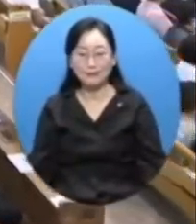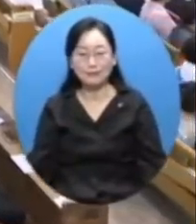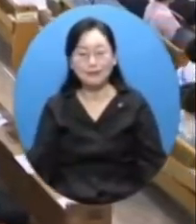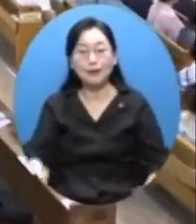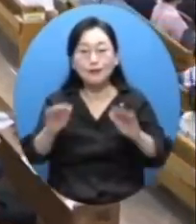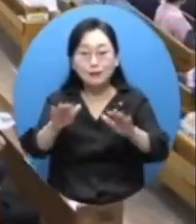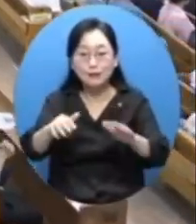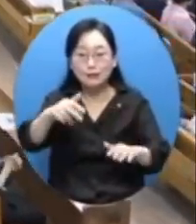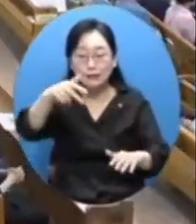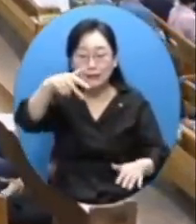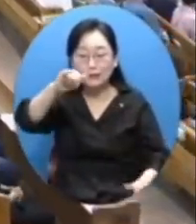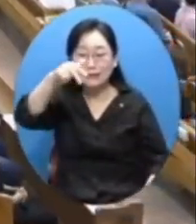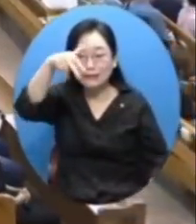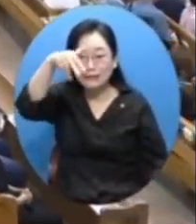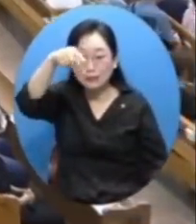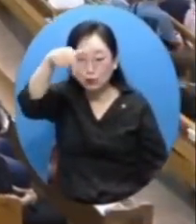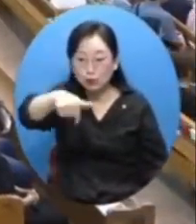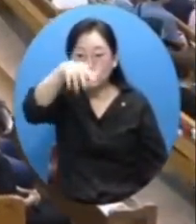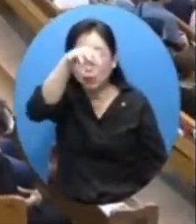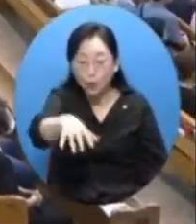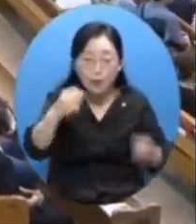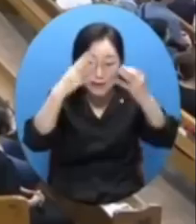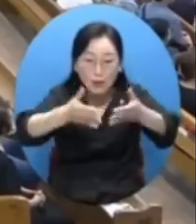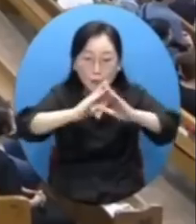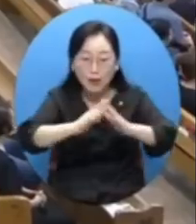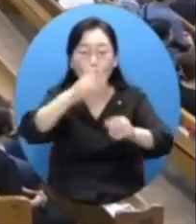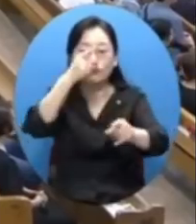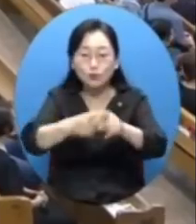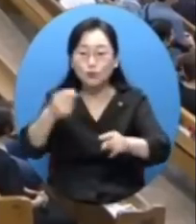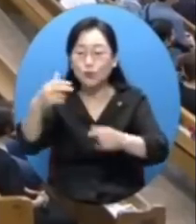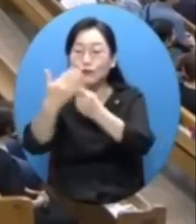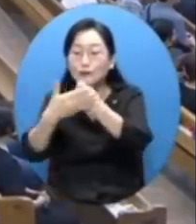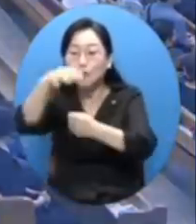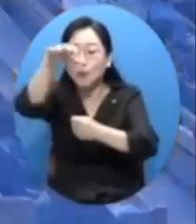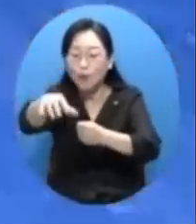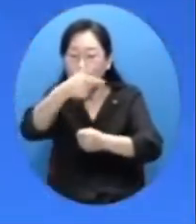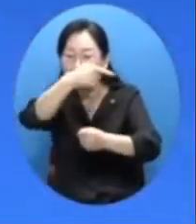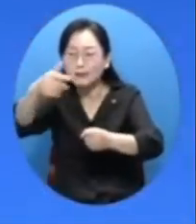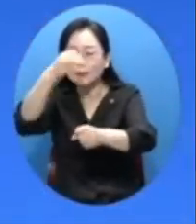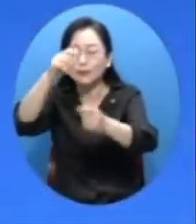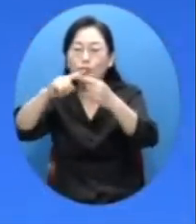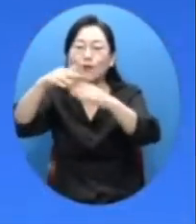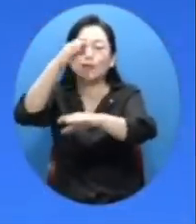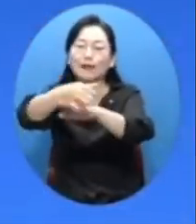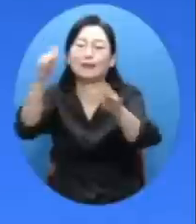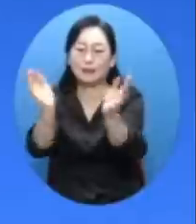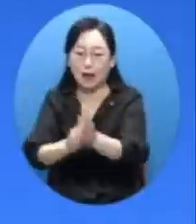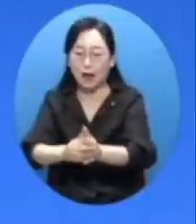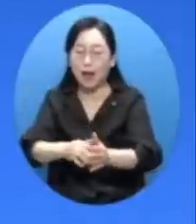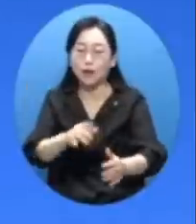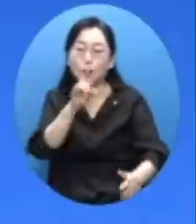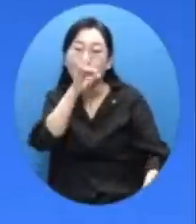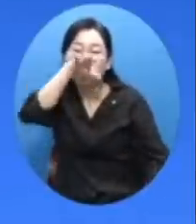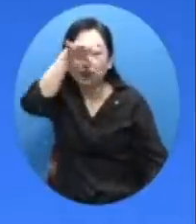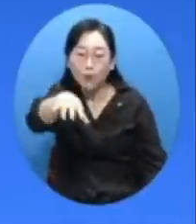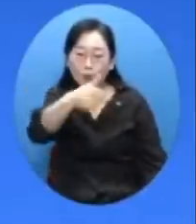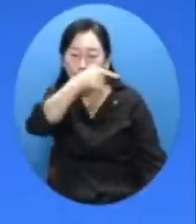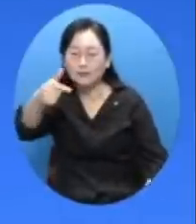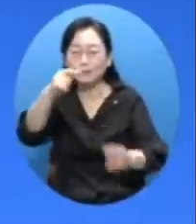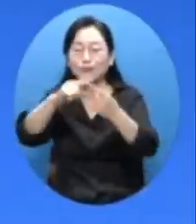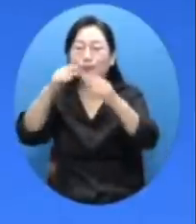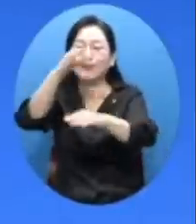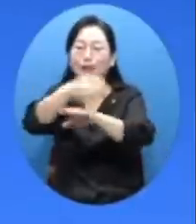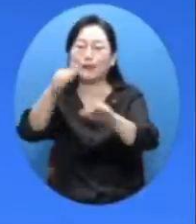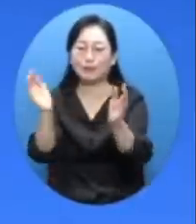지축에도 지금 세종전 하나 건축하고 있고 은평성전도 큰 교회를 하나 또 샀고 또 강동에도 큰 교회를 하나 사서